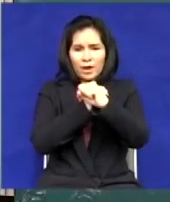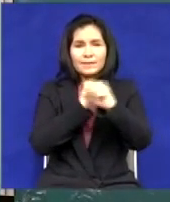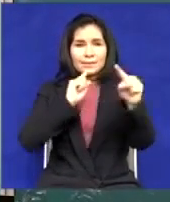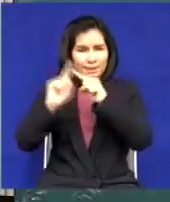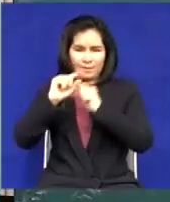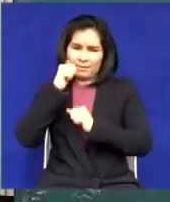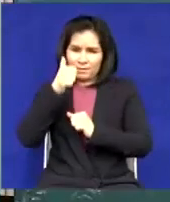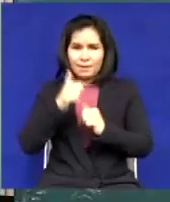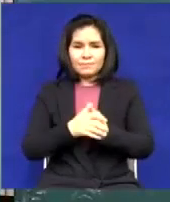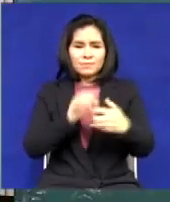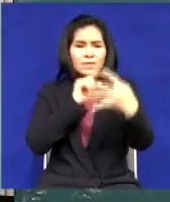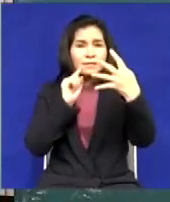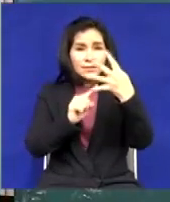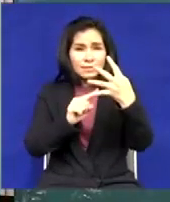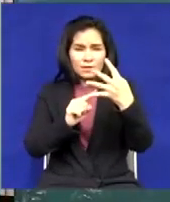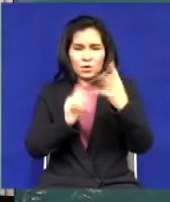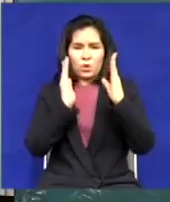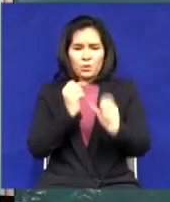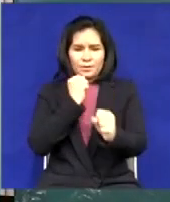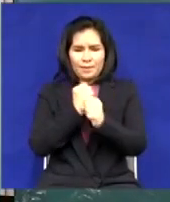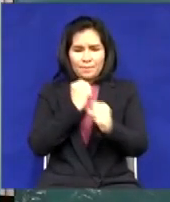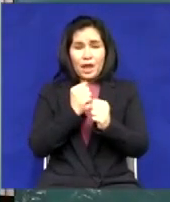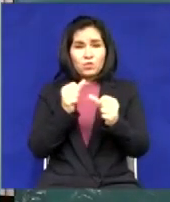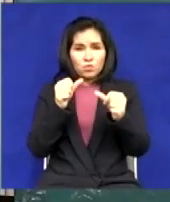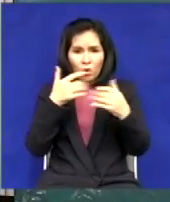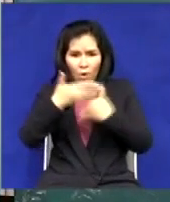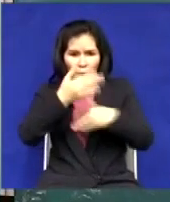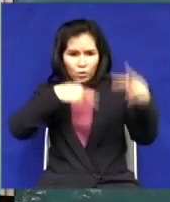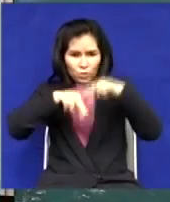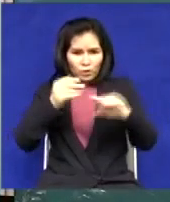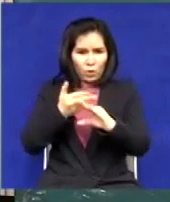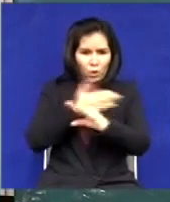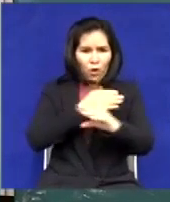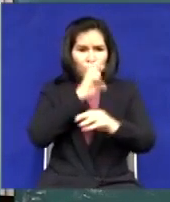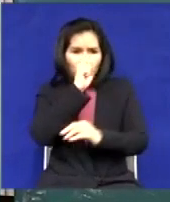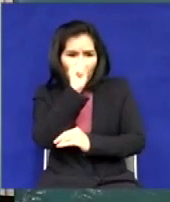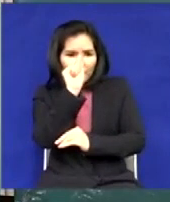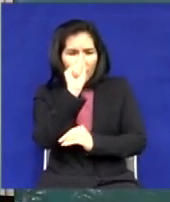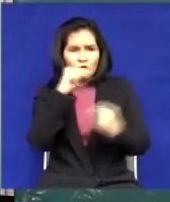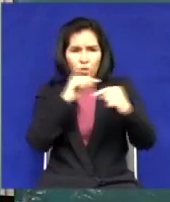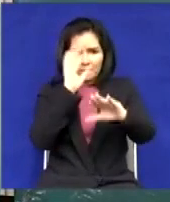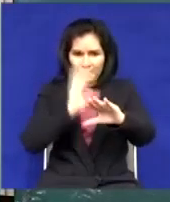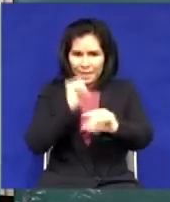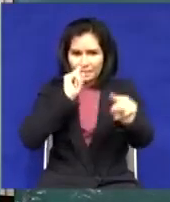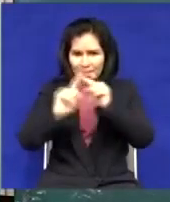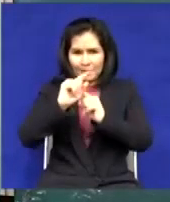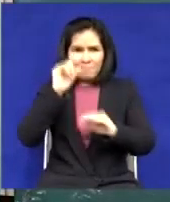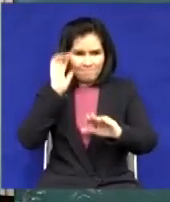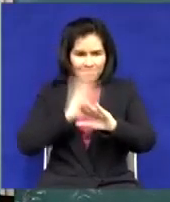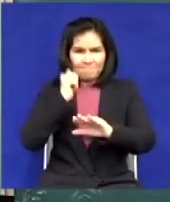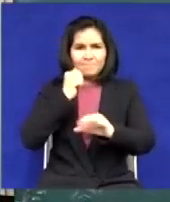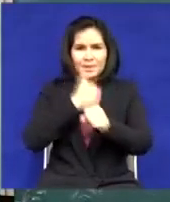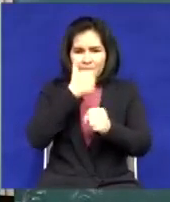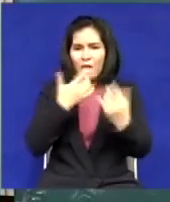ตี้อันที่4บุคลากรที่จะทำนั้นๆเนี่ยผ่านการทดสอบความชำนาญหรือตามศัพท์เรียกว่า proficiency test นะ